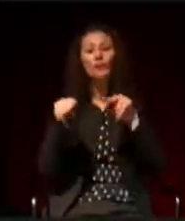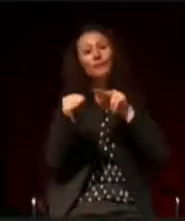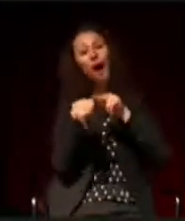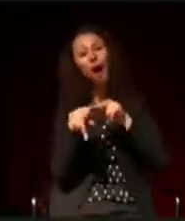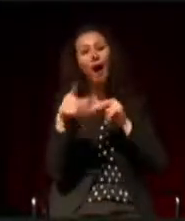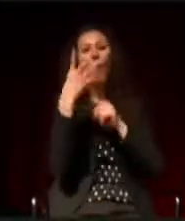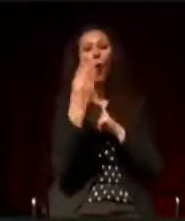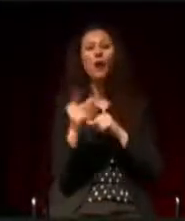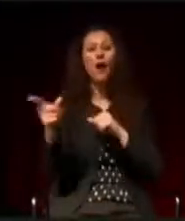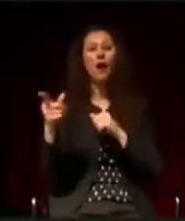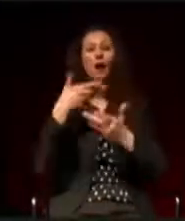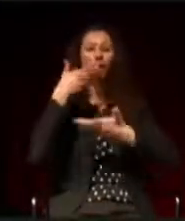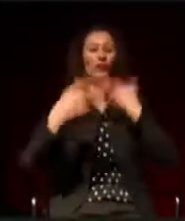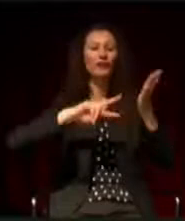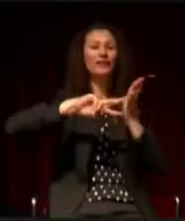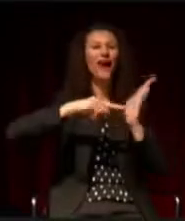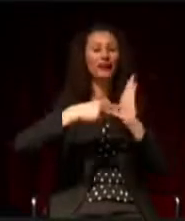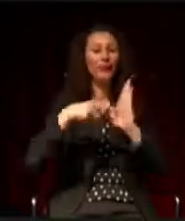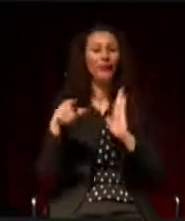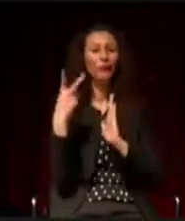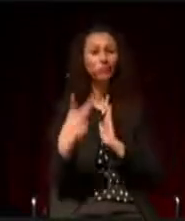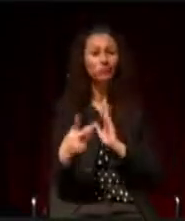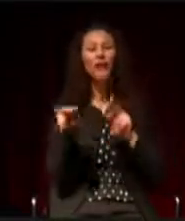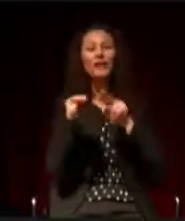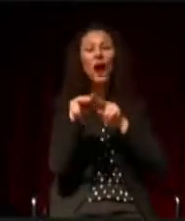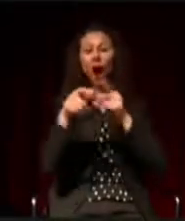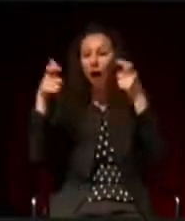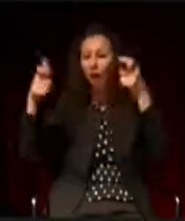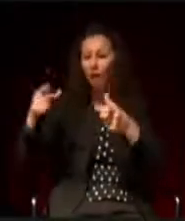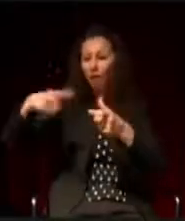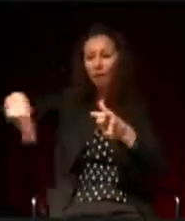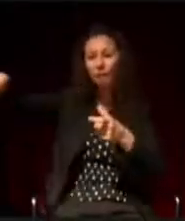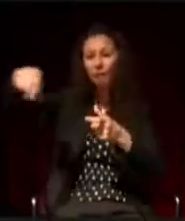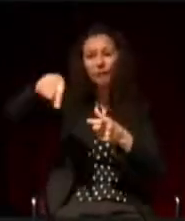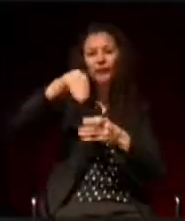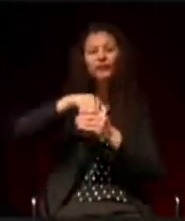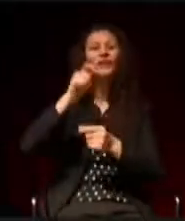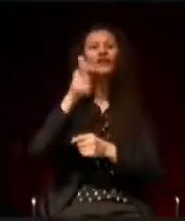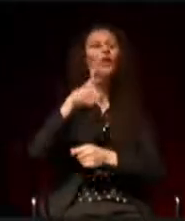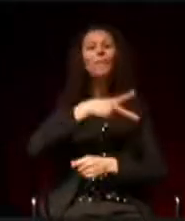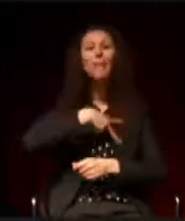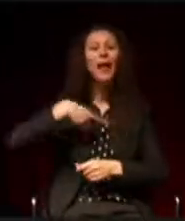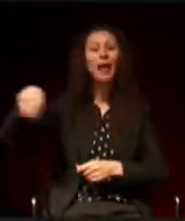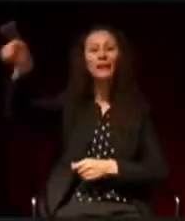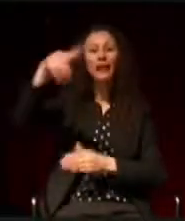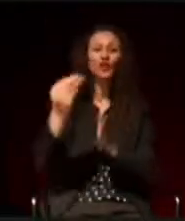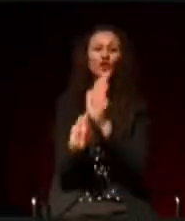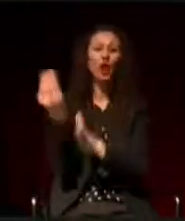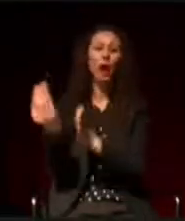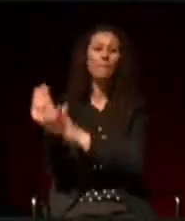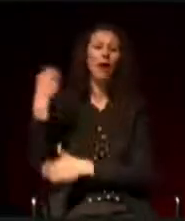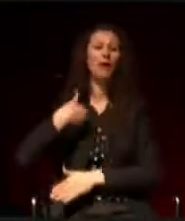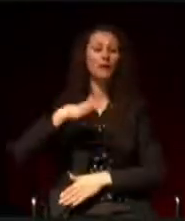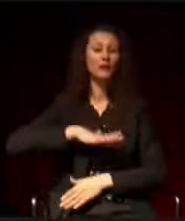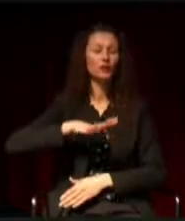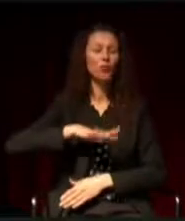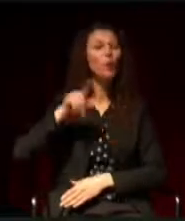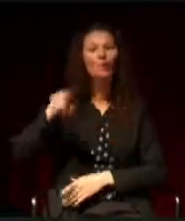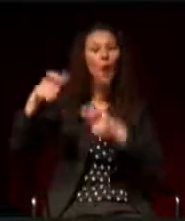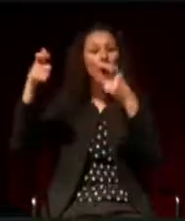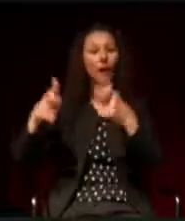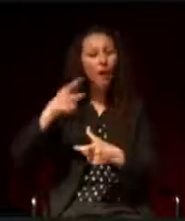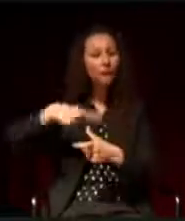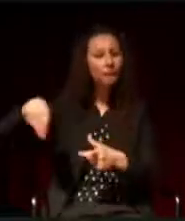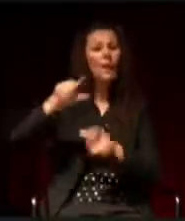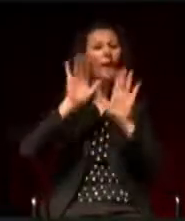ediyor arkadaşlarım teknik olarak, K alanlarını ilçe belediye başkanlarımızın çıkarmasını istiyoruz. Bu